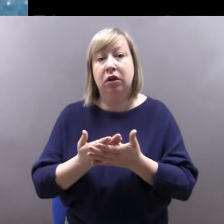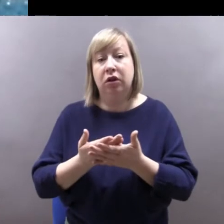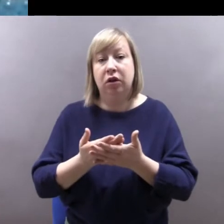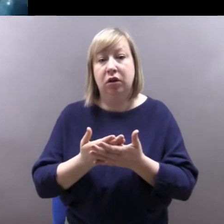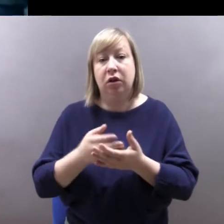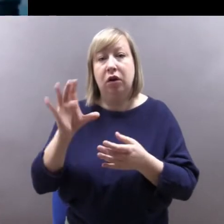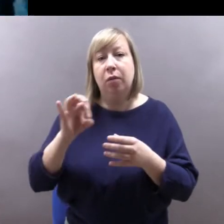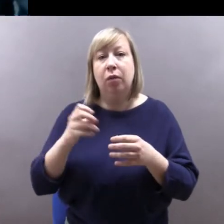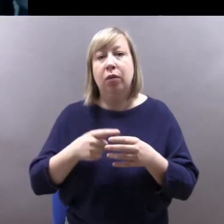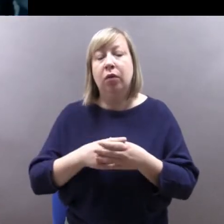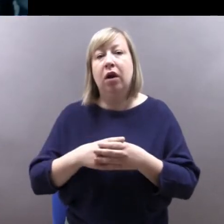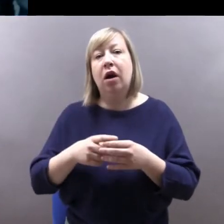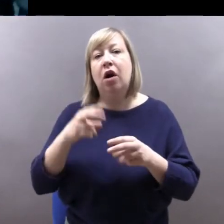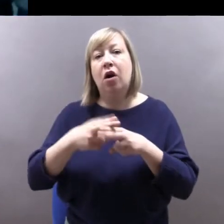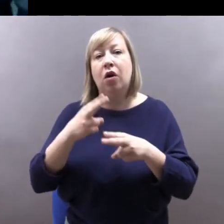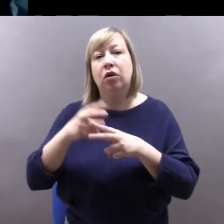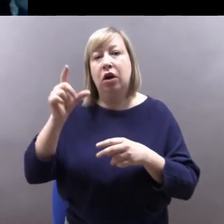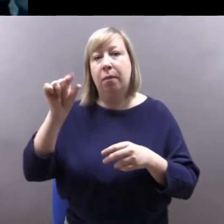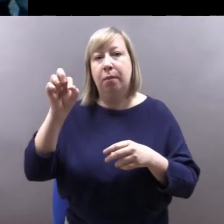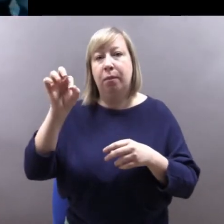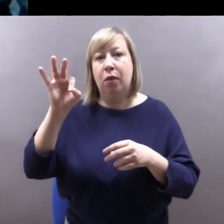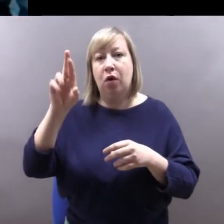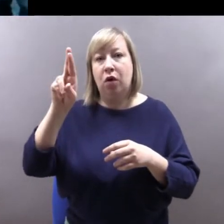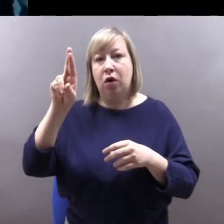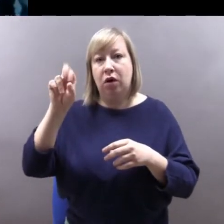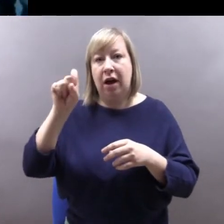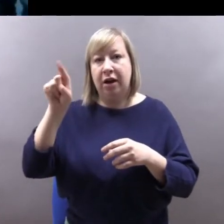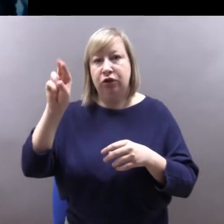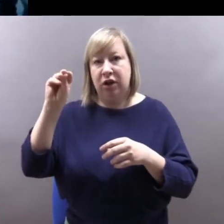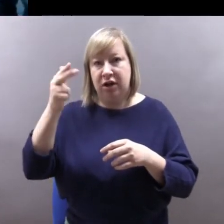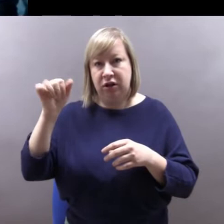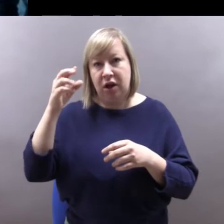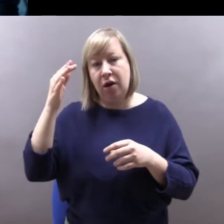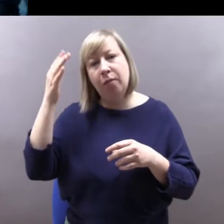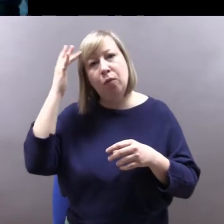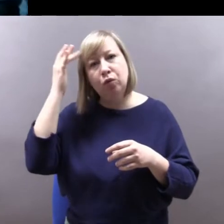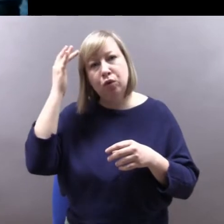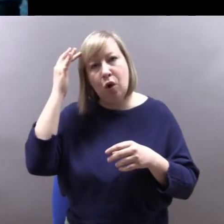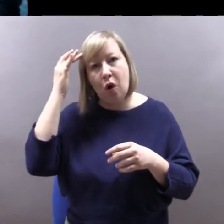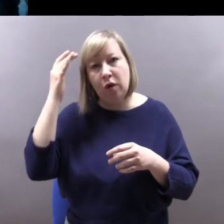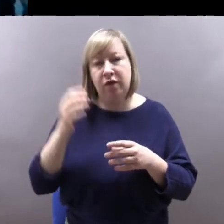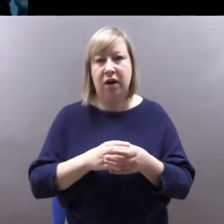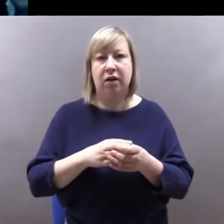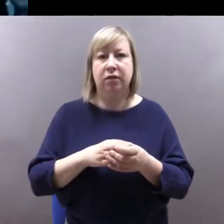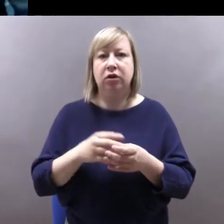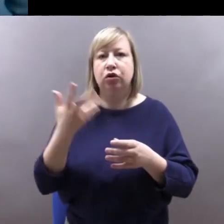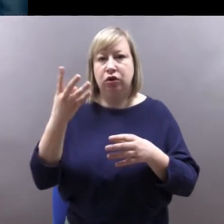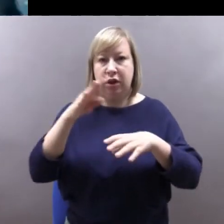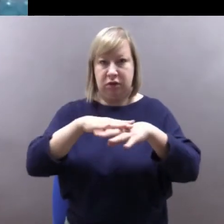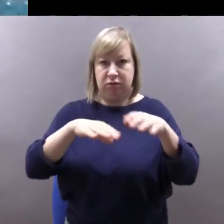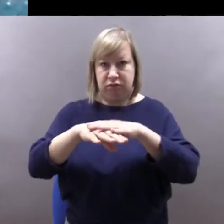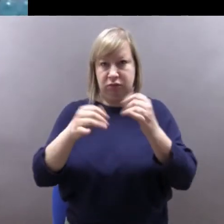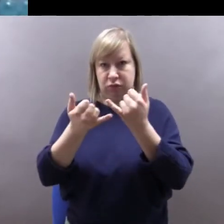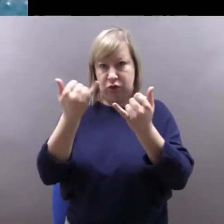elektrycznym. Dlaczego? Dlatego, że choruję na porażenie mózgowe czterokończynowe i moje ręce nie są do końca tak